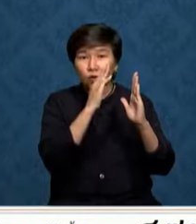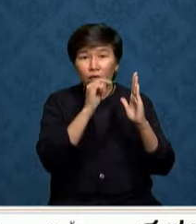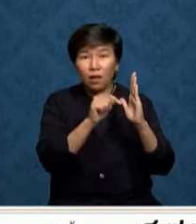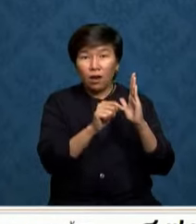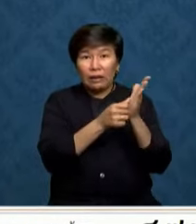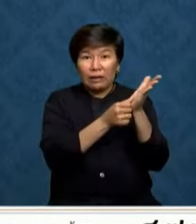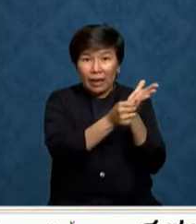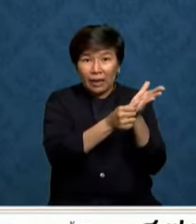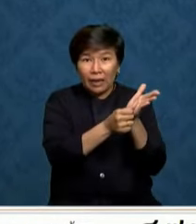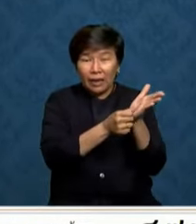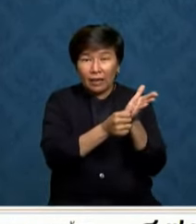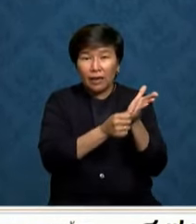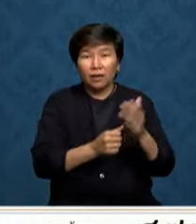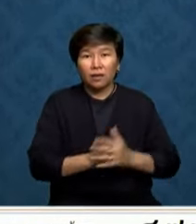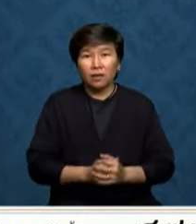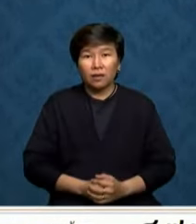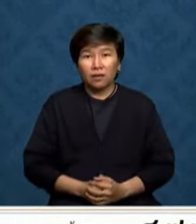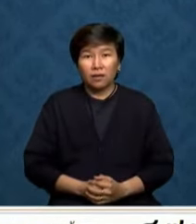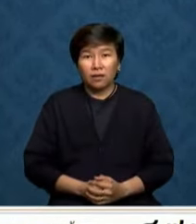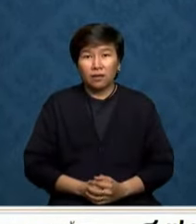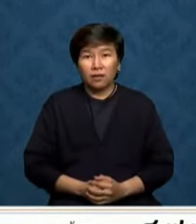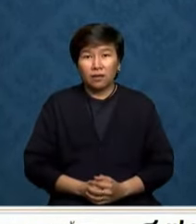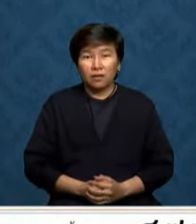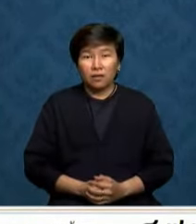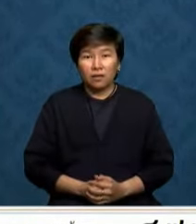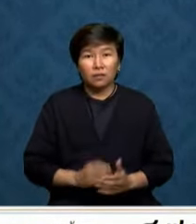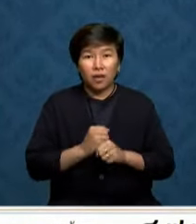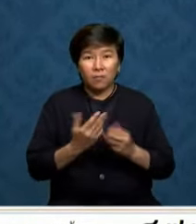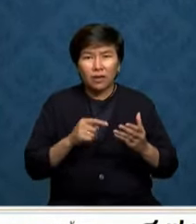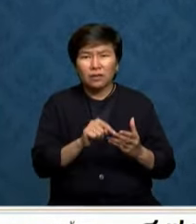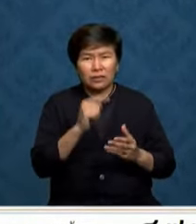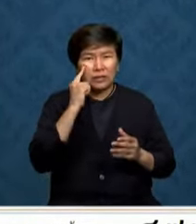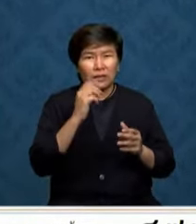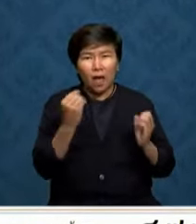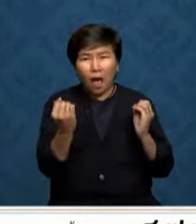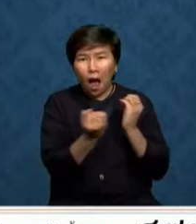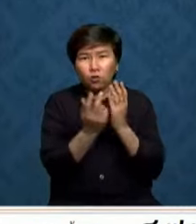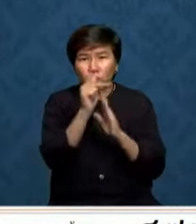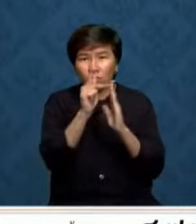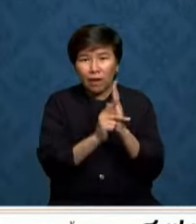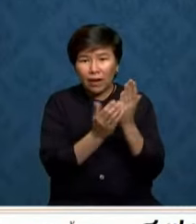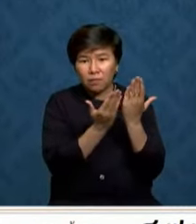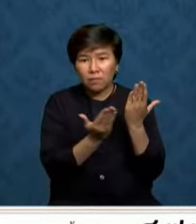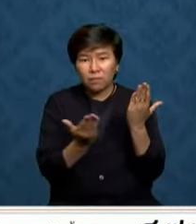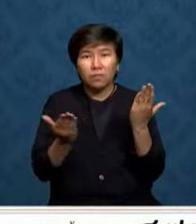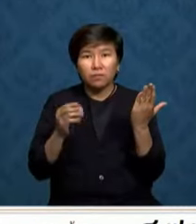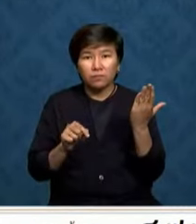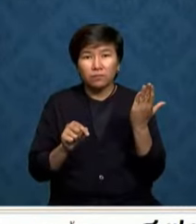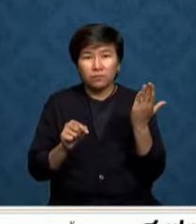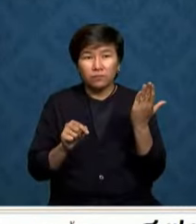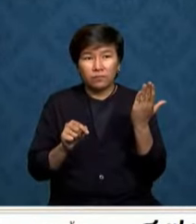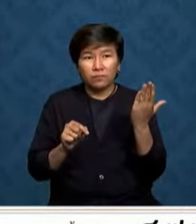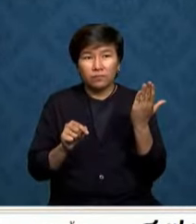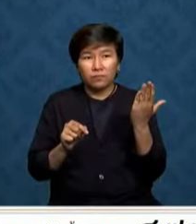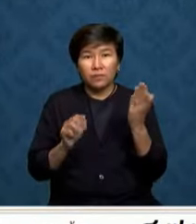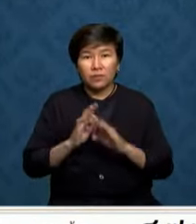ชอบในหลักการแล้วกฎหมายฉบับนี้จะต้องไปกระทบกับกฎหมายอีกหลายๆฉบับหลายๆเรื่องที่ประเทศไทยเรา